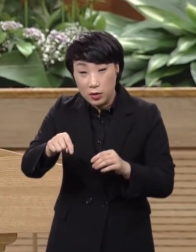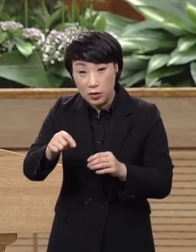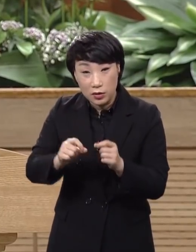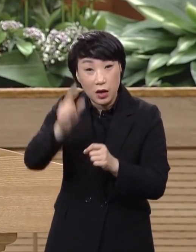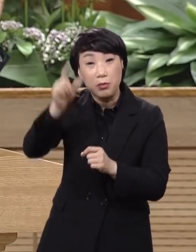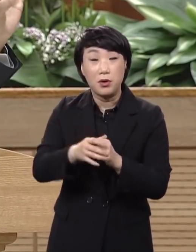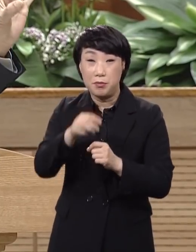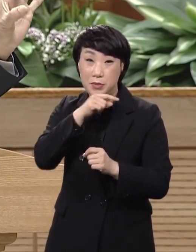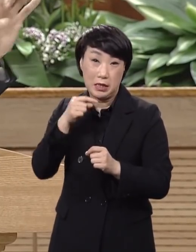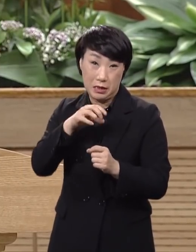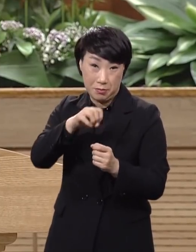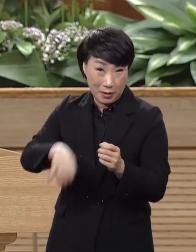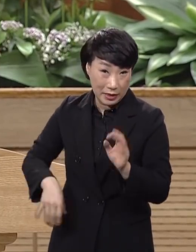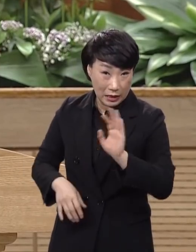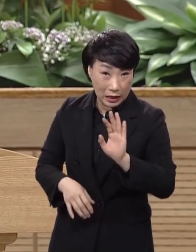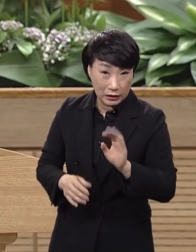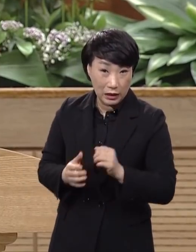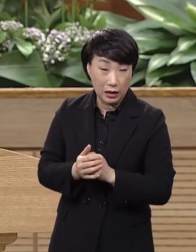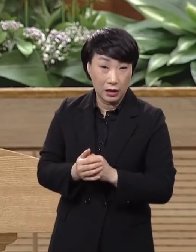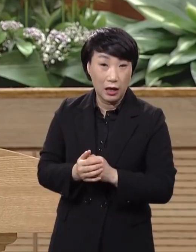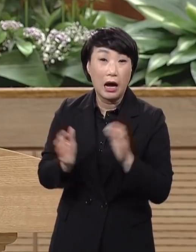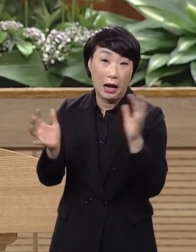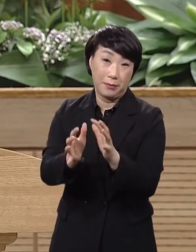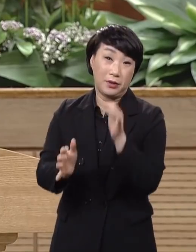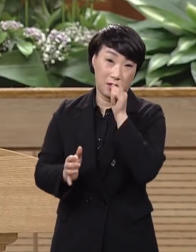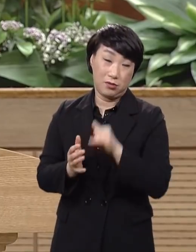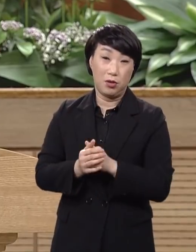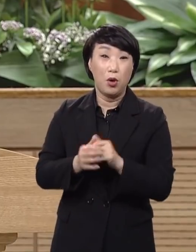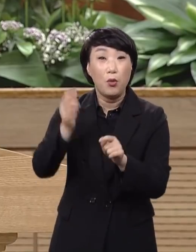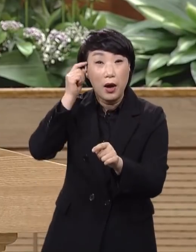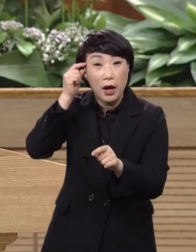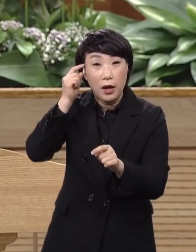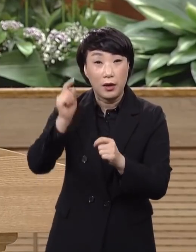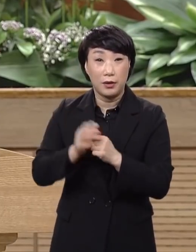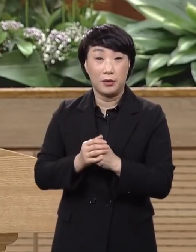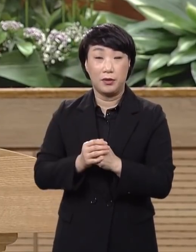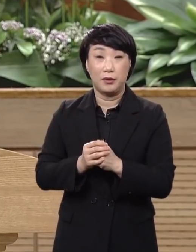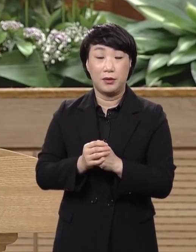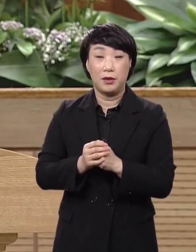거의 피를 제거하지 않아. 왜 피를 제거하지 않느냐?